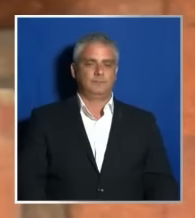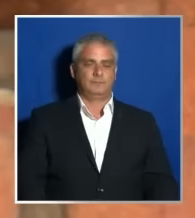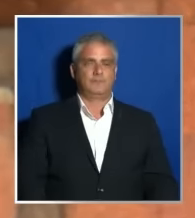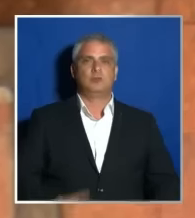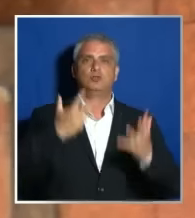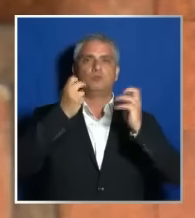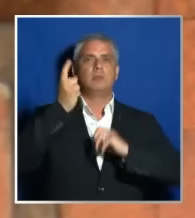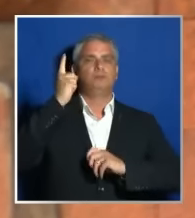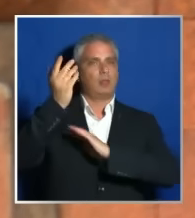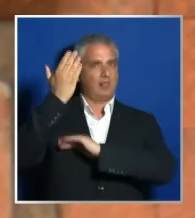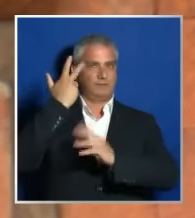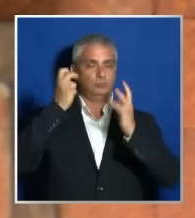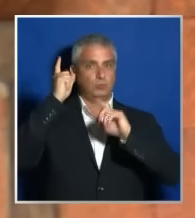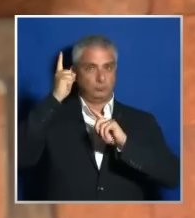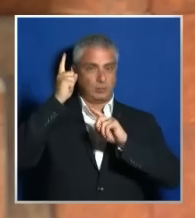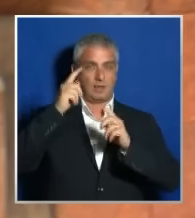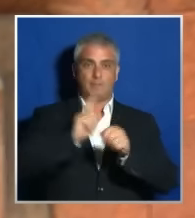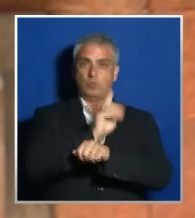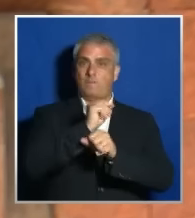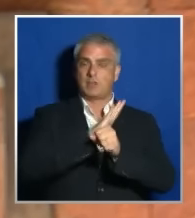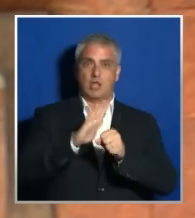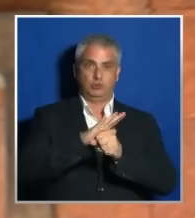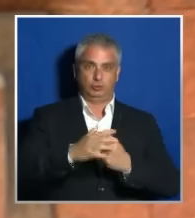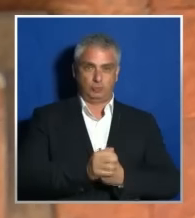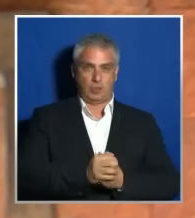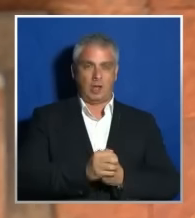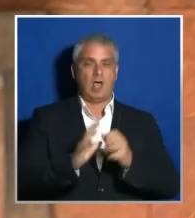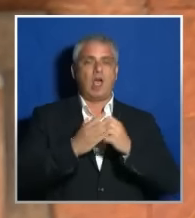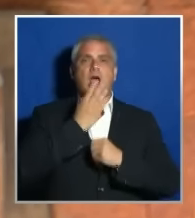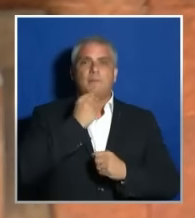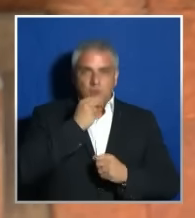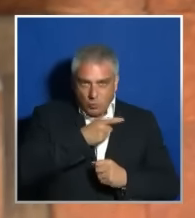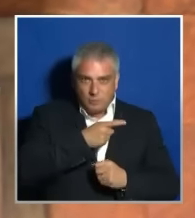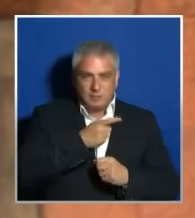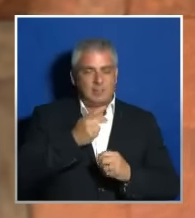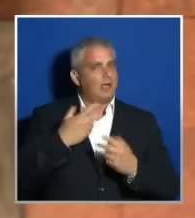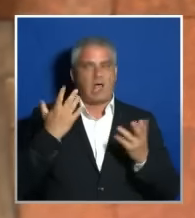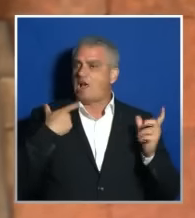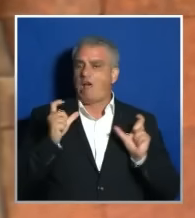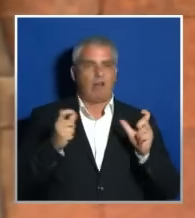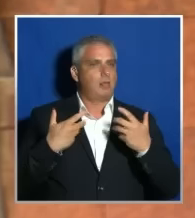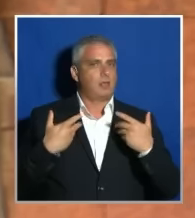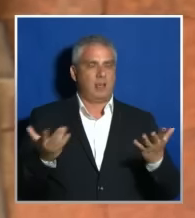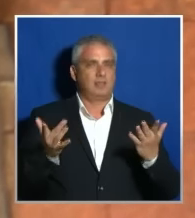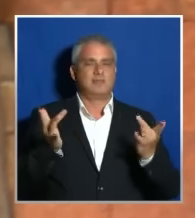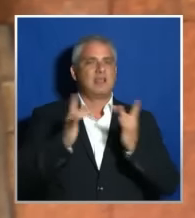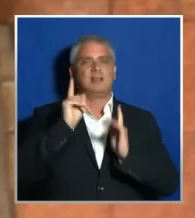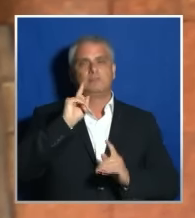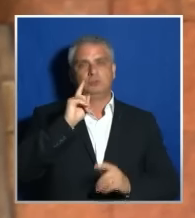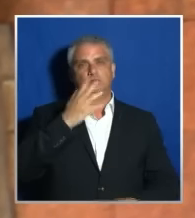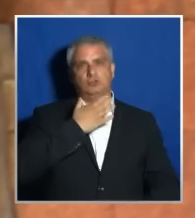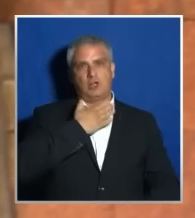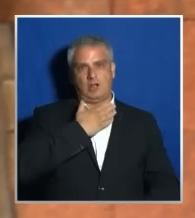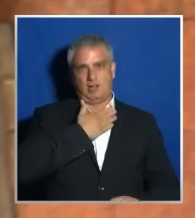80 years ago, in the Holocaust, the Jewish people were totally defenseless against those who sought